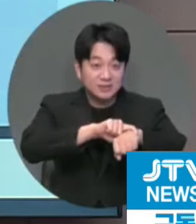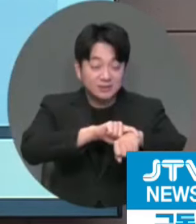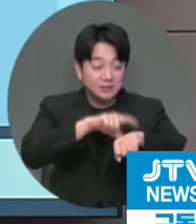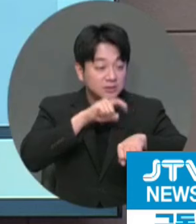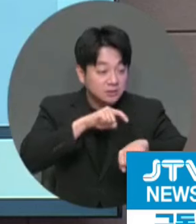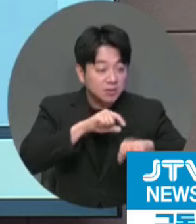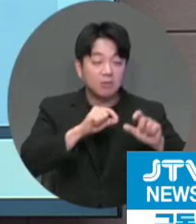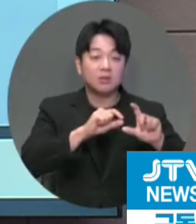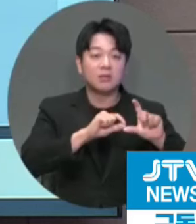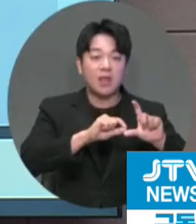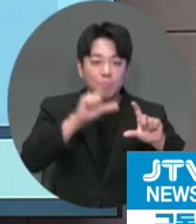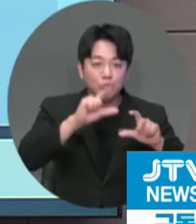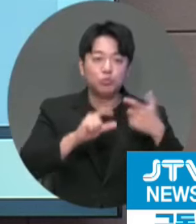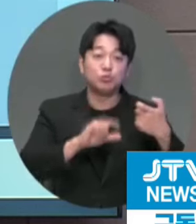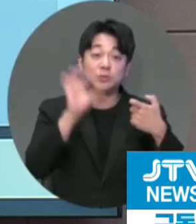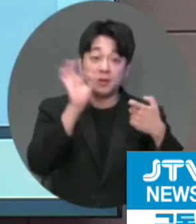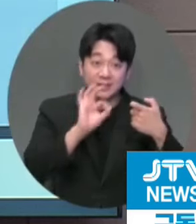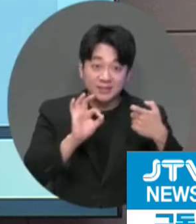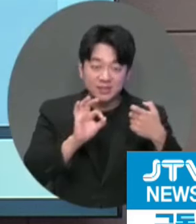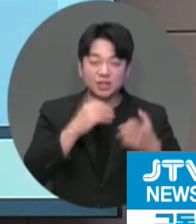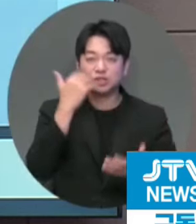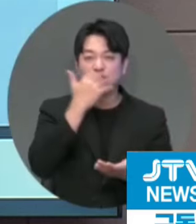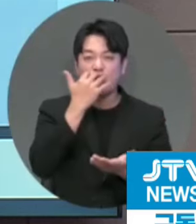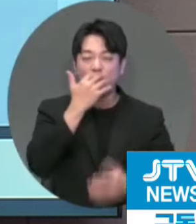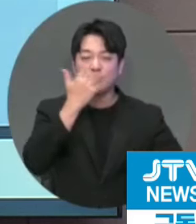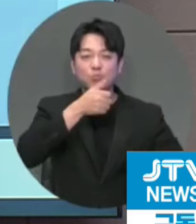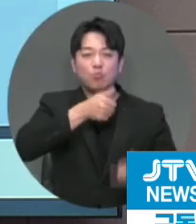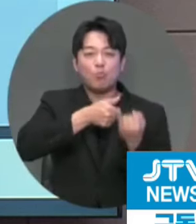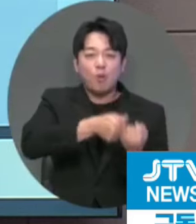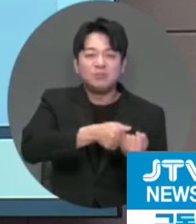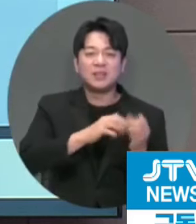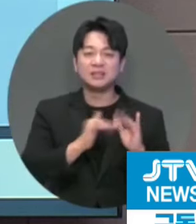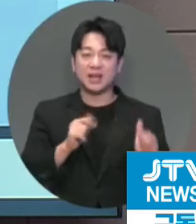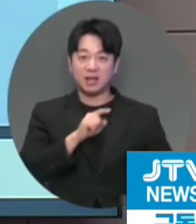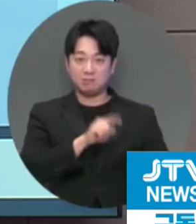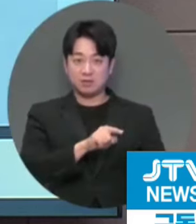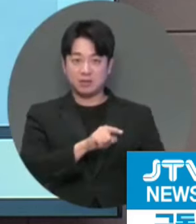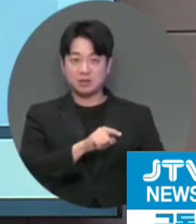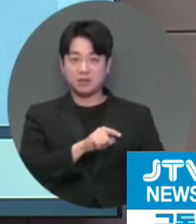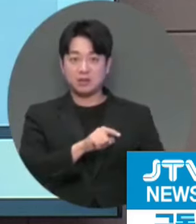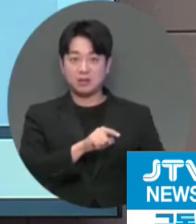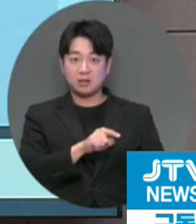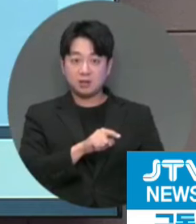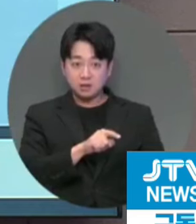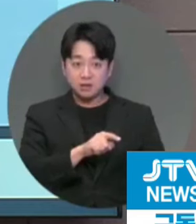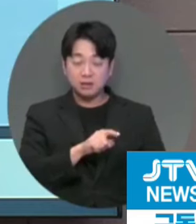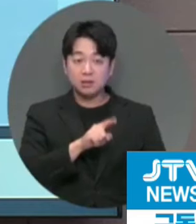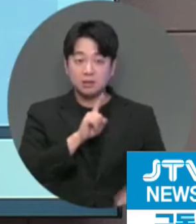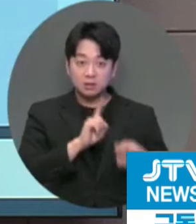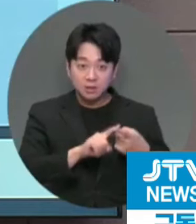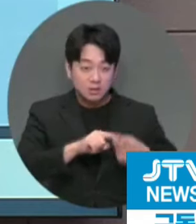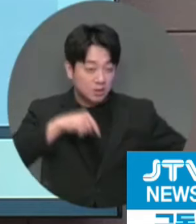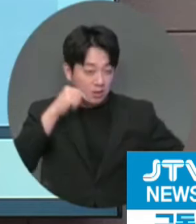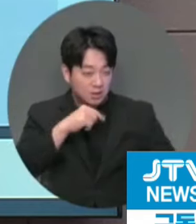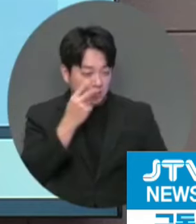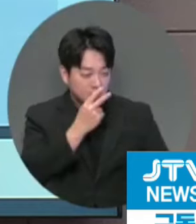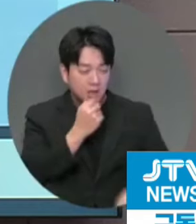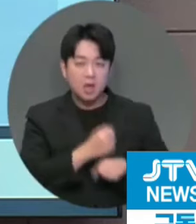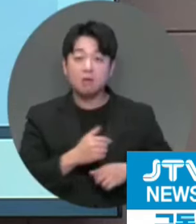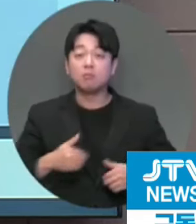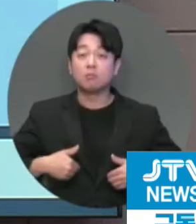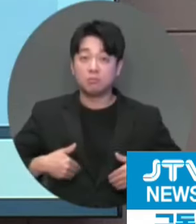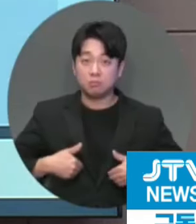성범죄자입니다. 그래서 이것은 여성 안전의 측면에서도 굉장히 좀 우리가 엄격하게 관리되어야 할